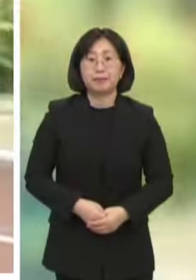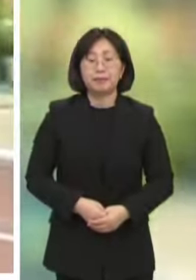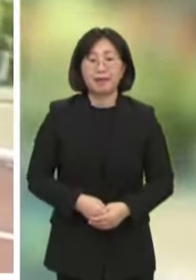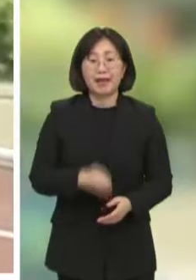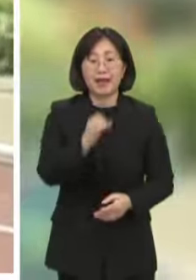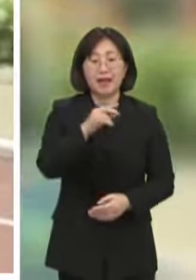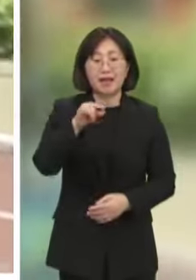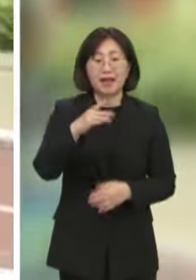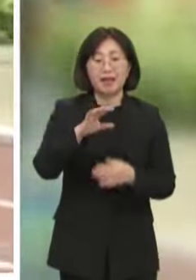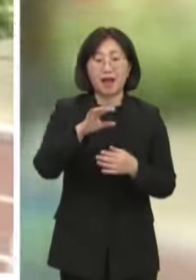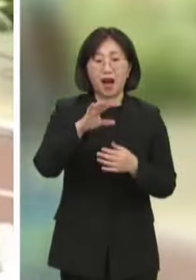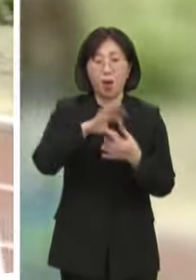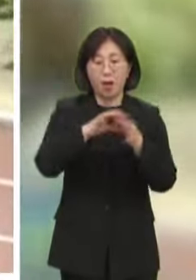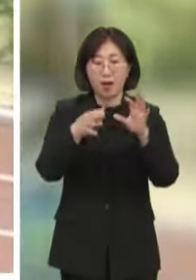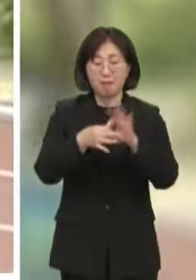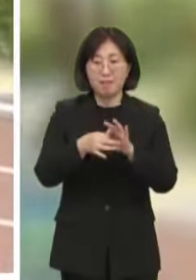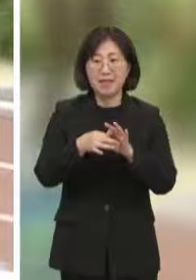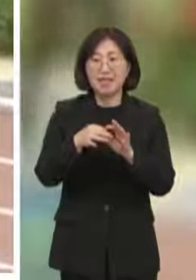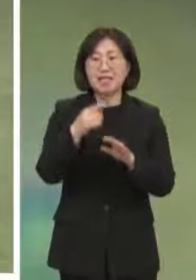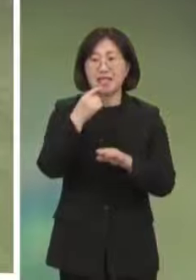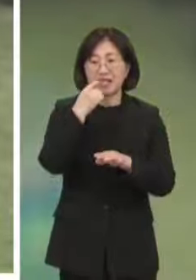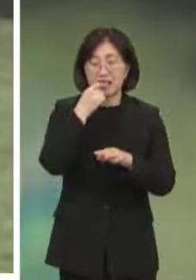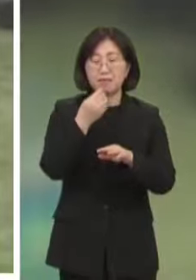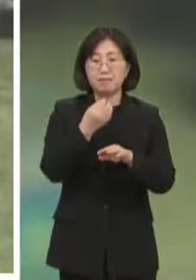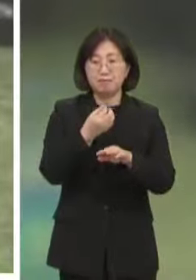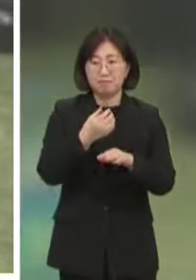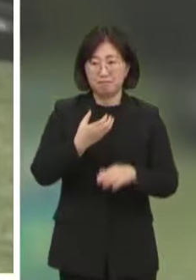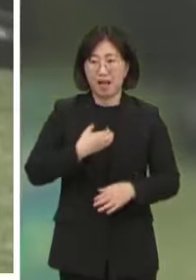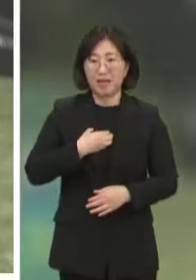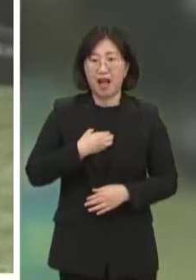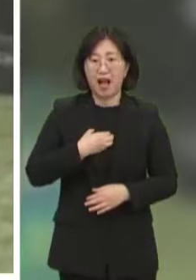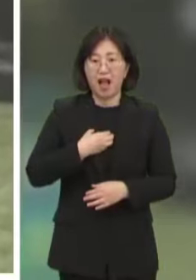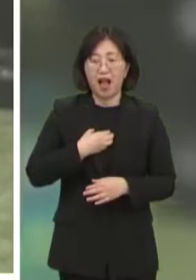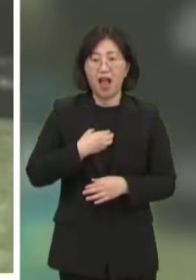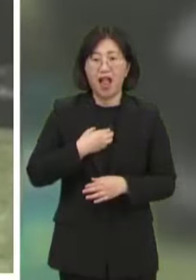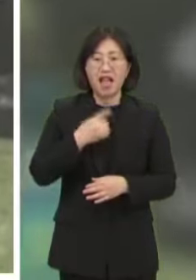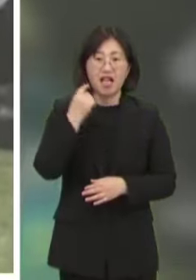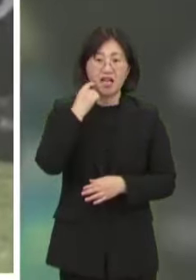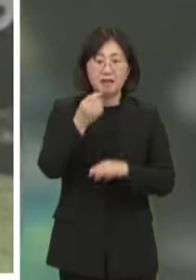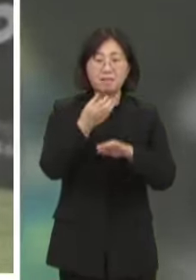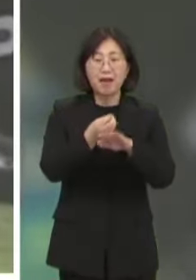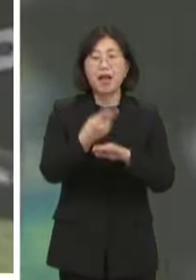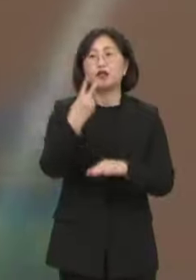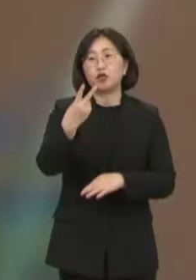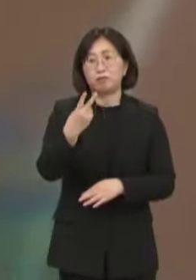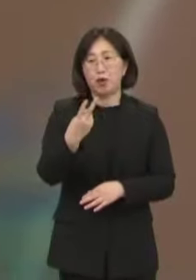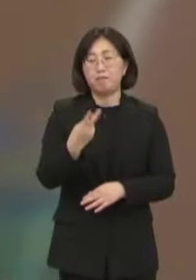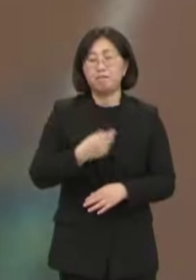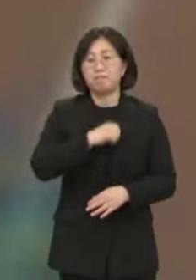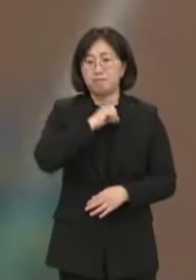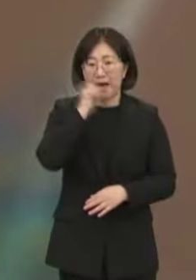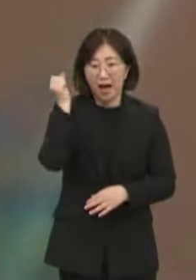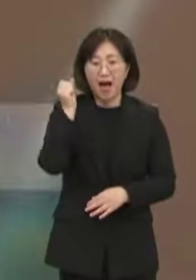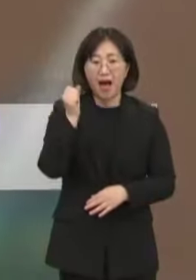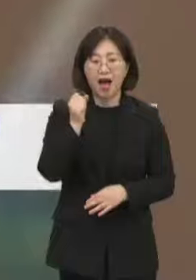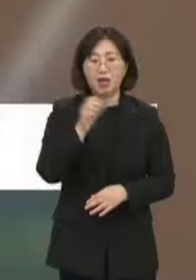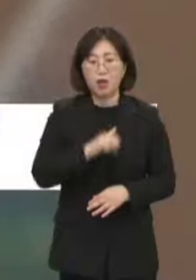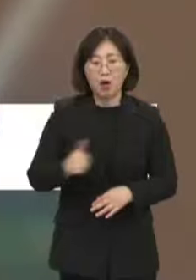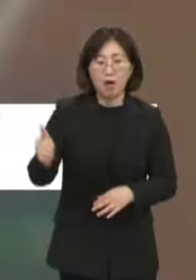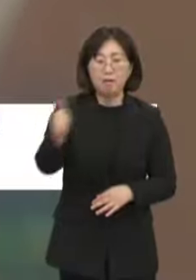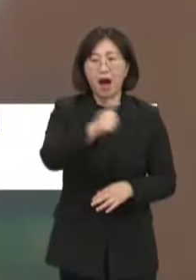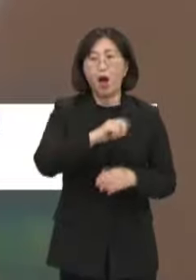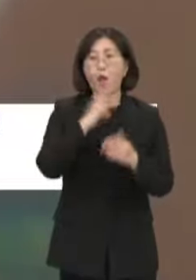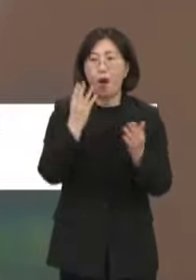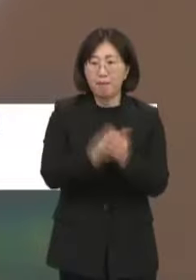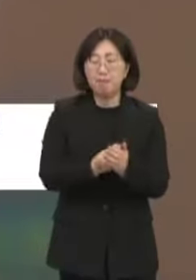애틀란타 올림픽 은메달과 두 차례 아시안게임에서 금메달의 감동을 선사하며 41번의 풀코스를 완주한